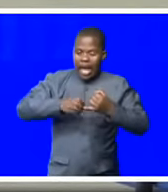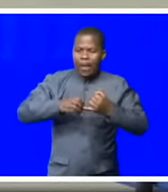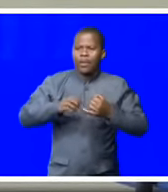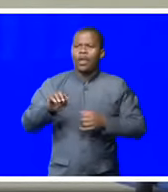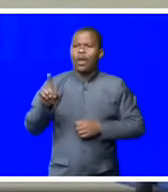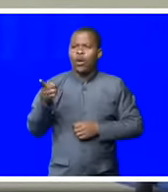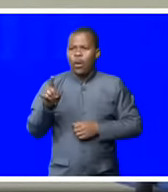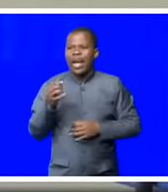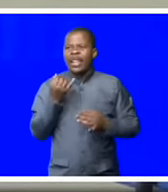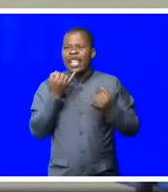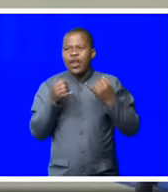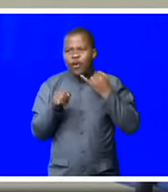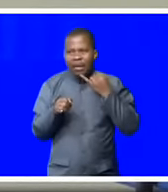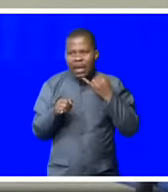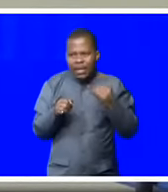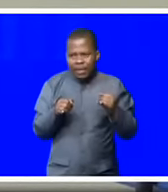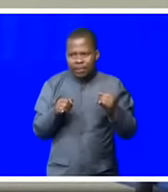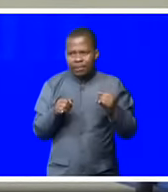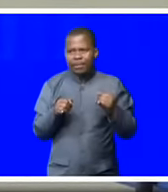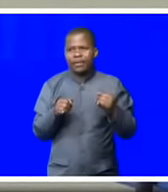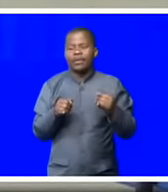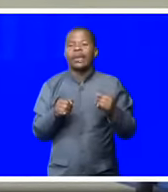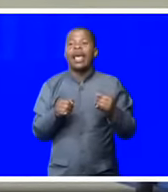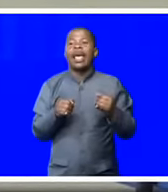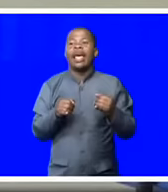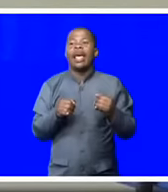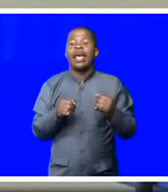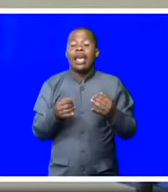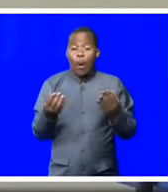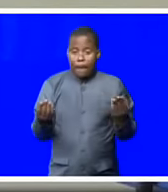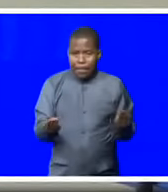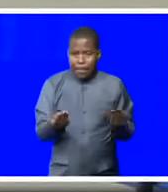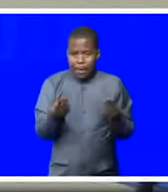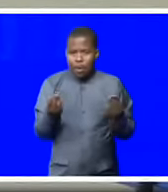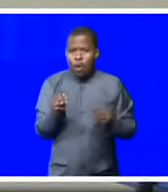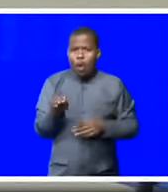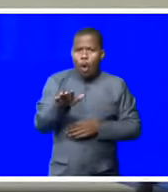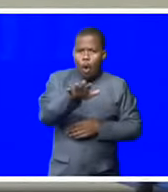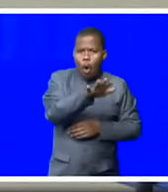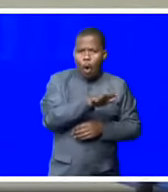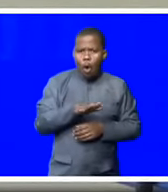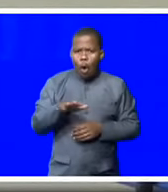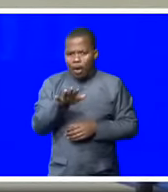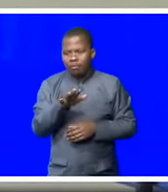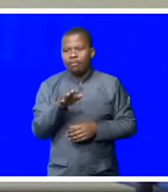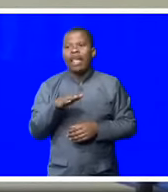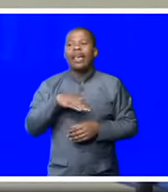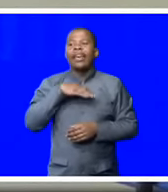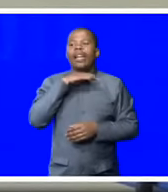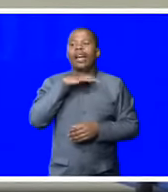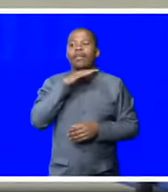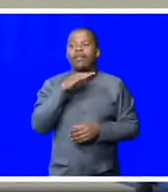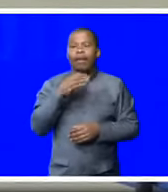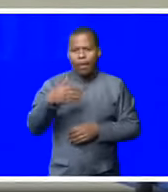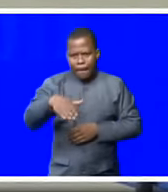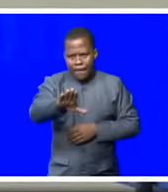le database ya wonke muntu i